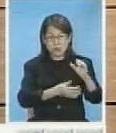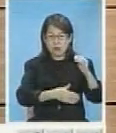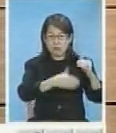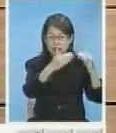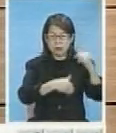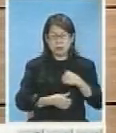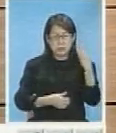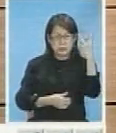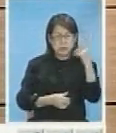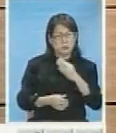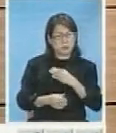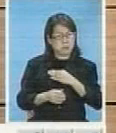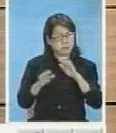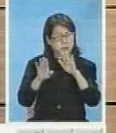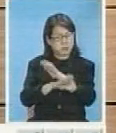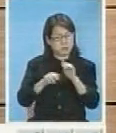ฐานเกิดขึ้น